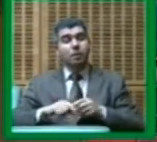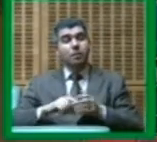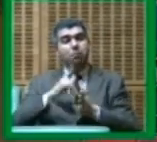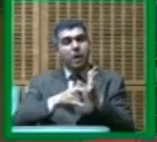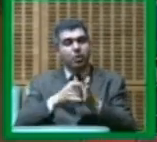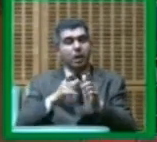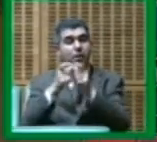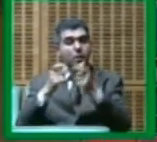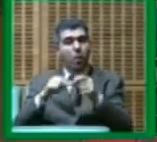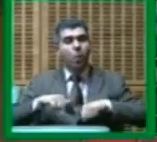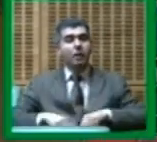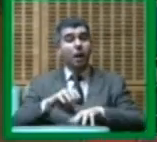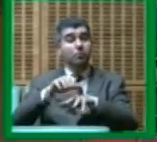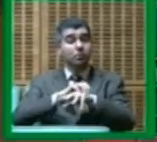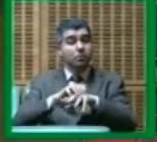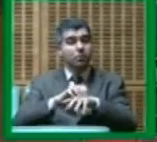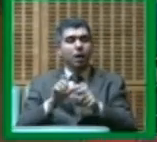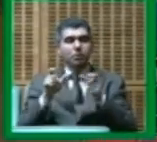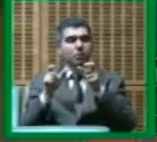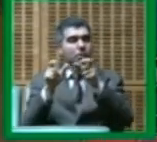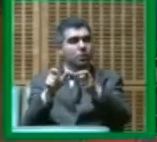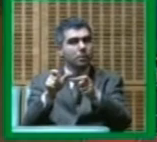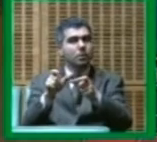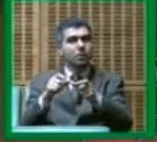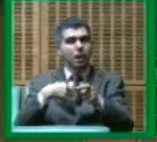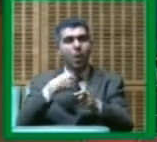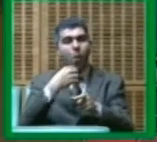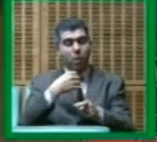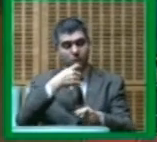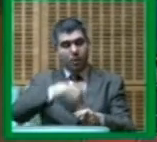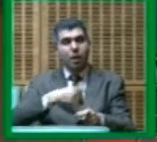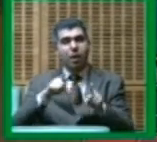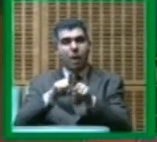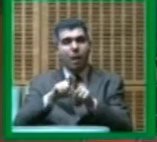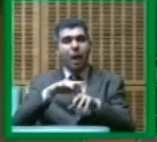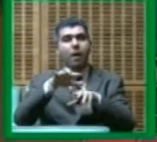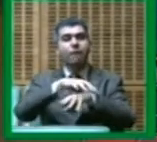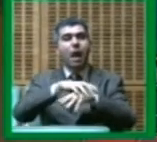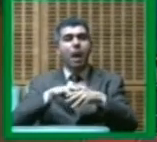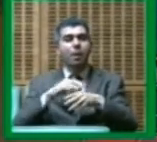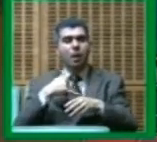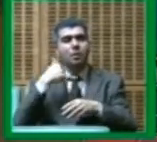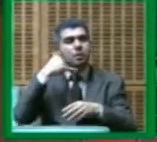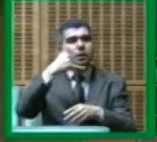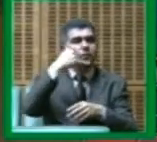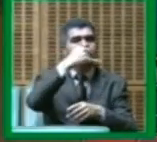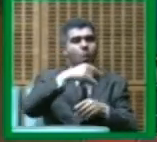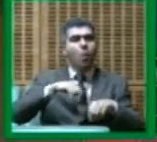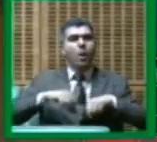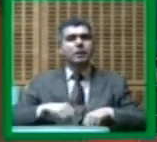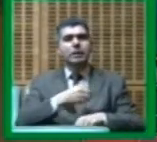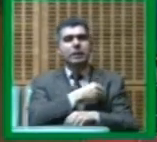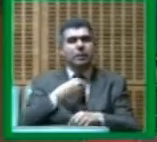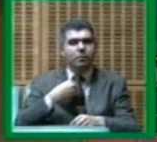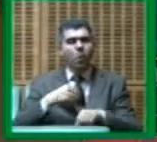الطرق. وزاره الداخليه مركزيا ومحليا، نقول لكم انا شخصيا جميع العمال الاولاد اتصلت بهم، وزير الصحه نفس القضيه،